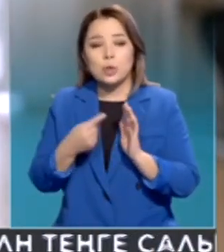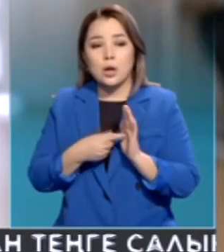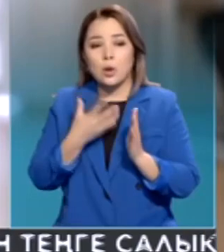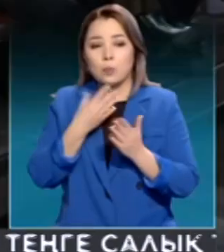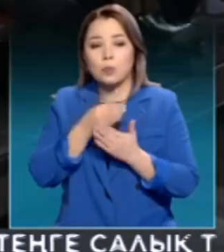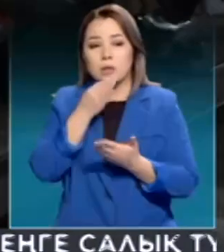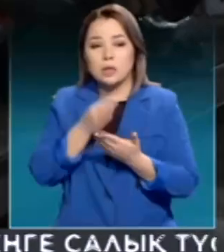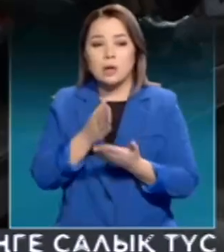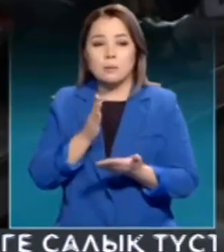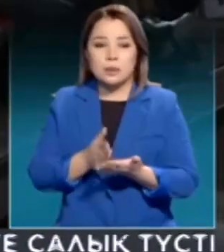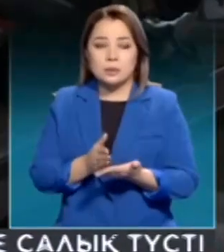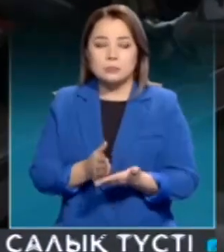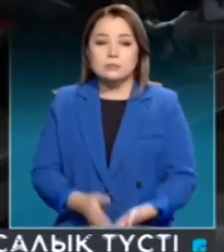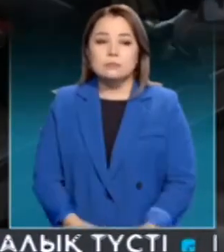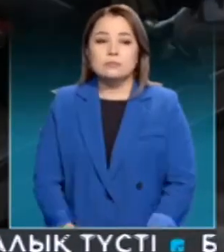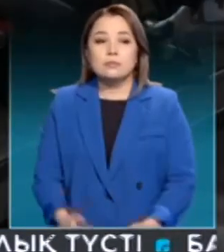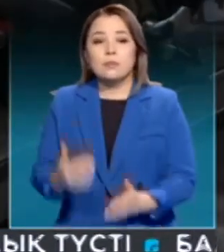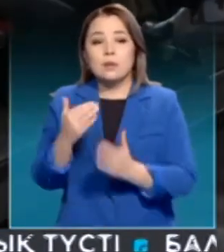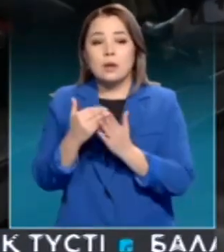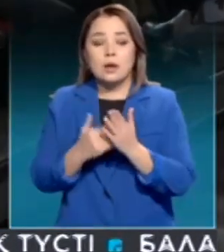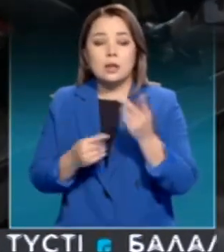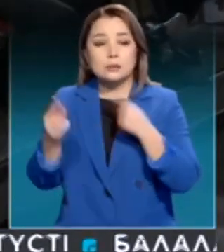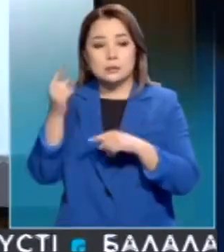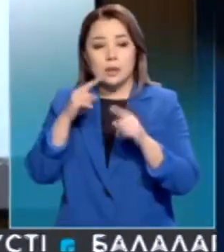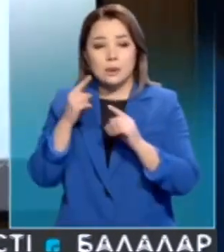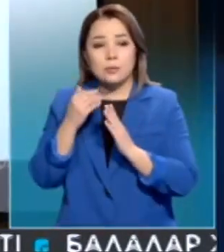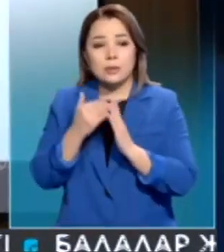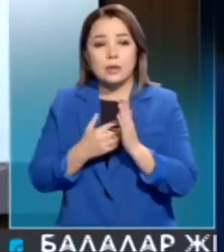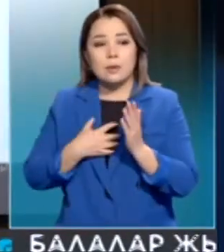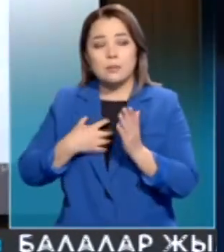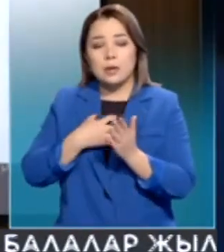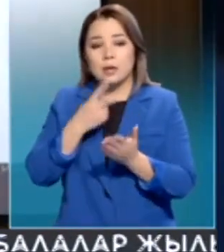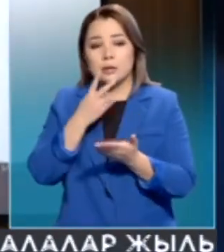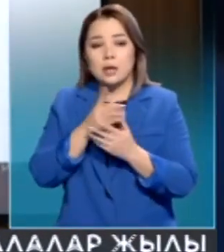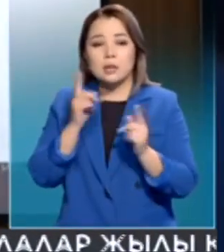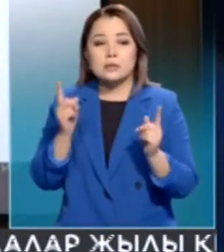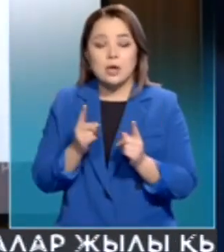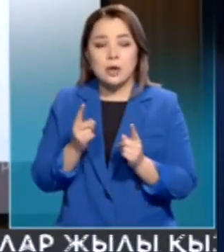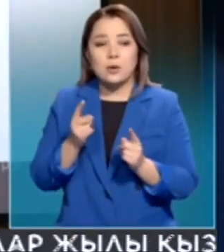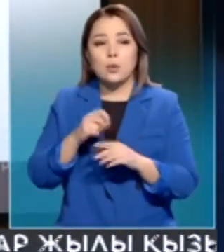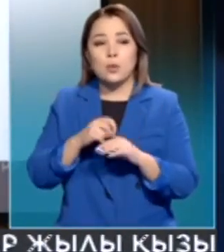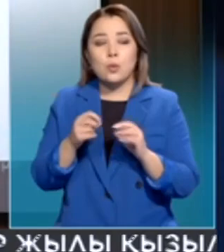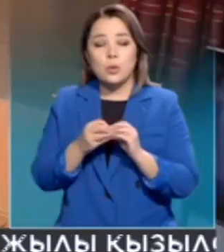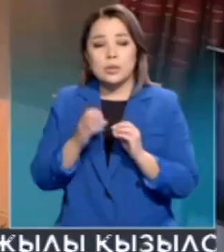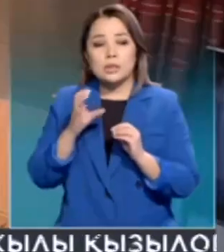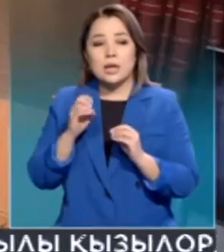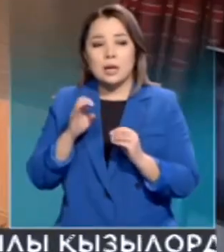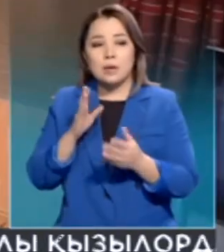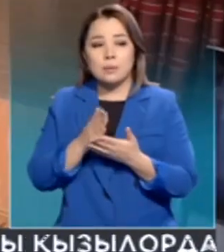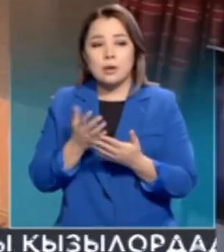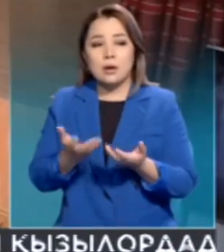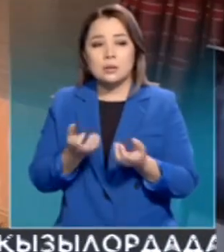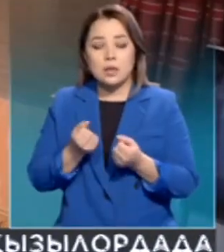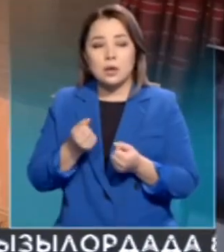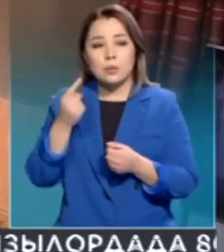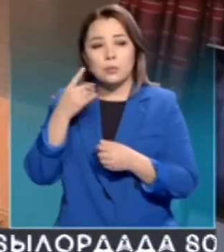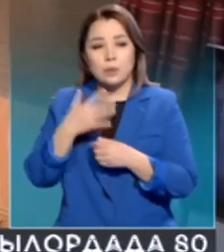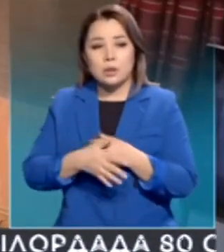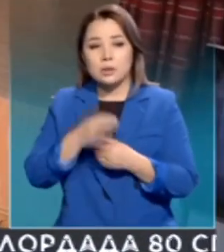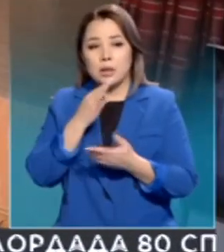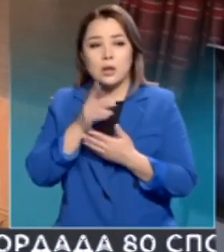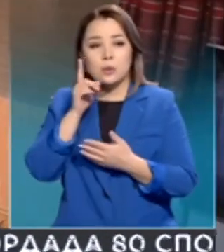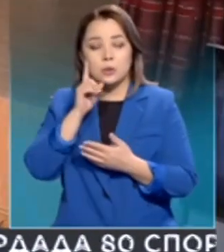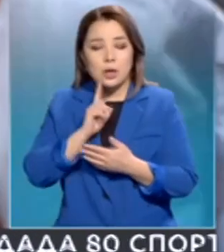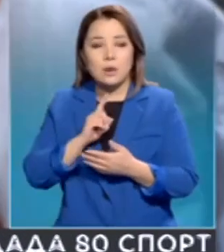өзіме жауап алдым. Бағдарлама анимациялық форматқа негізделген. Ол қысқа метражды 10 сериядан тұрады. Қабылдау жеңіл әрі ыңғайлы.